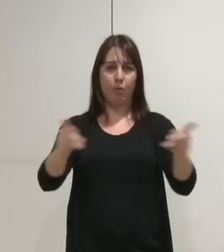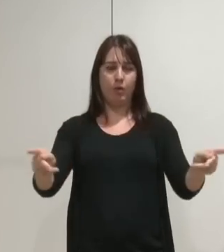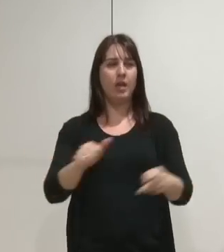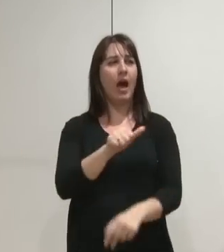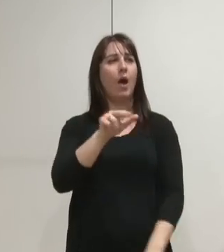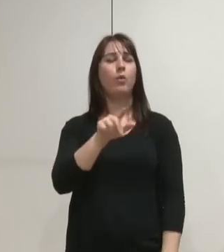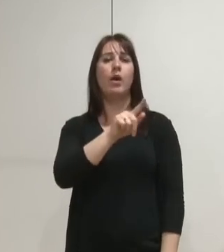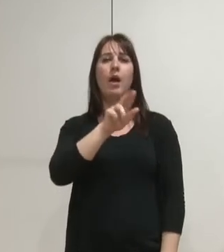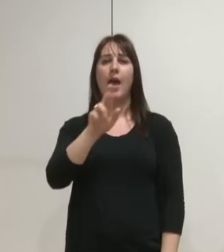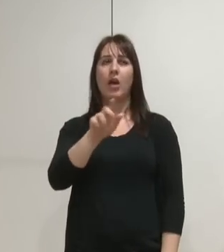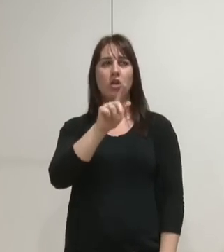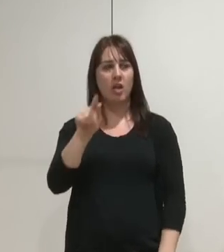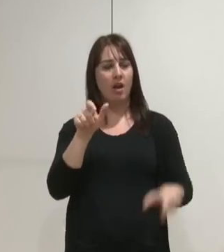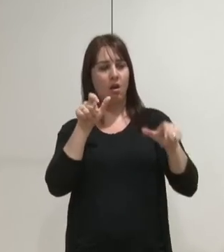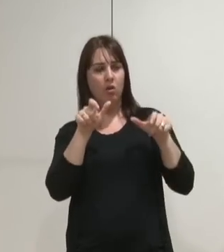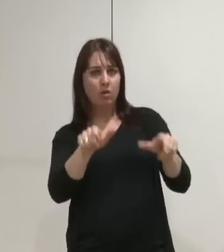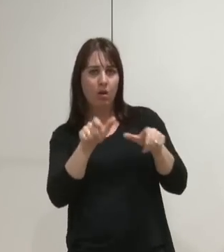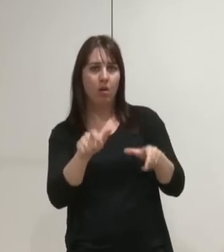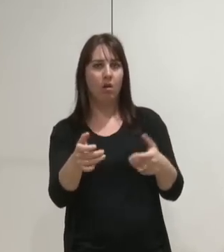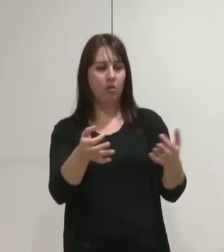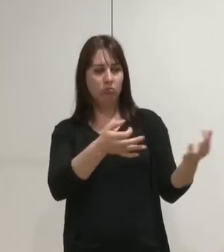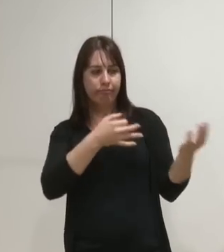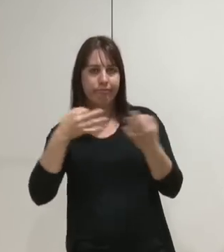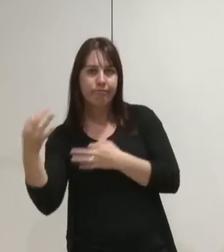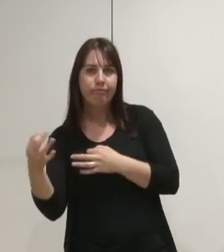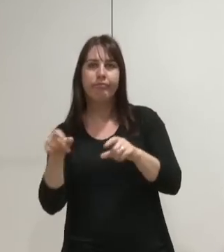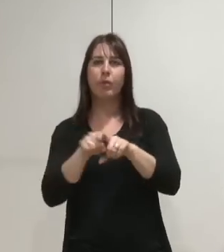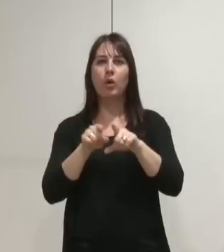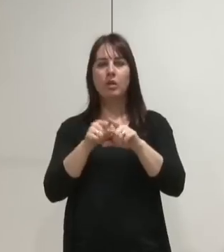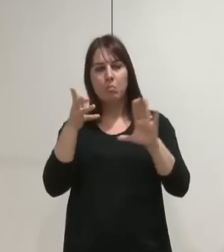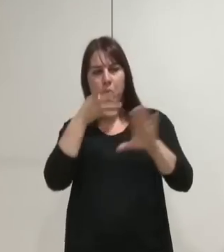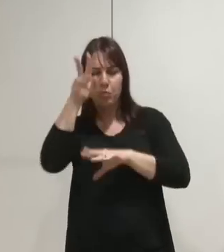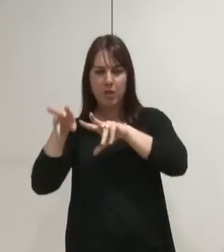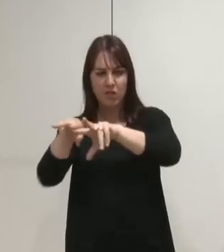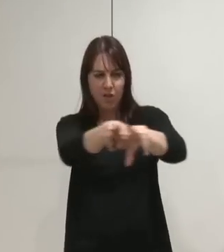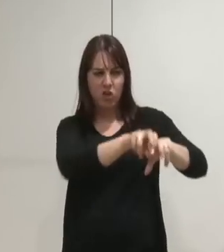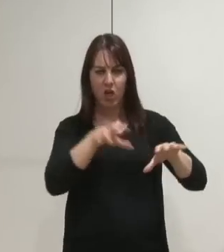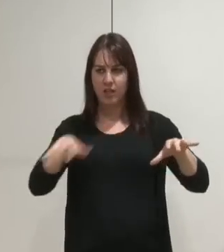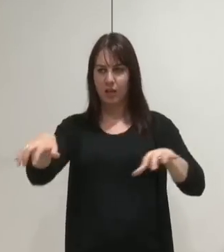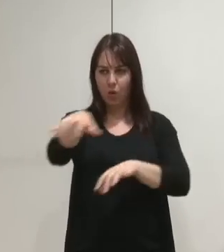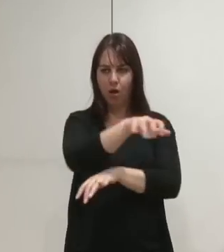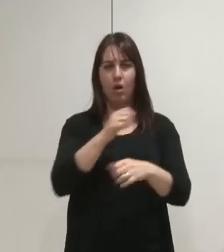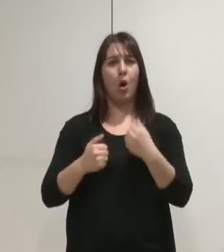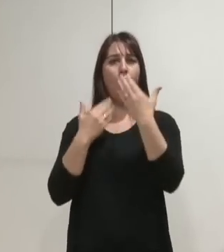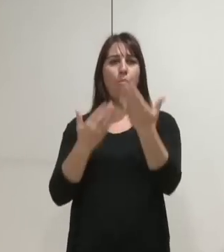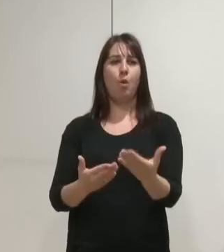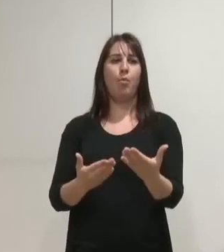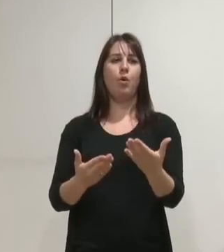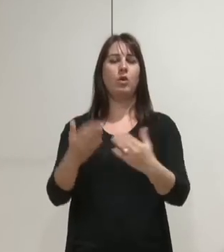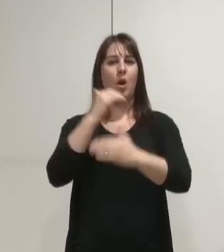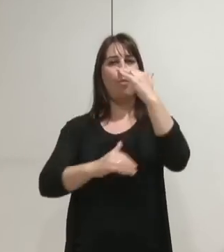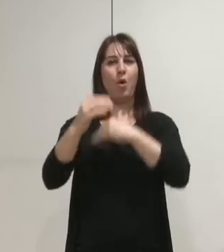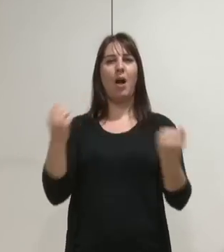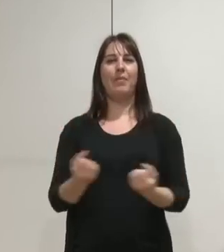d'observation de veille et de prospective territorial notamment nous vous proposons donc le programme d'activité